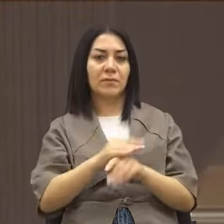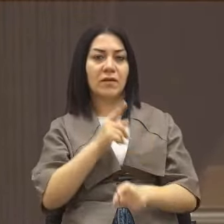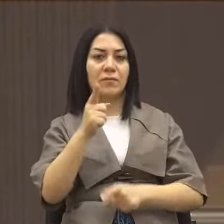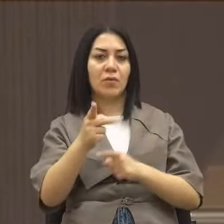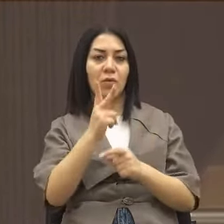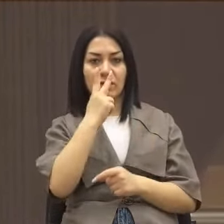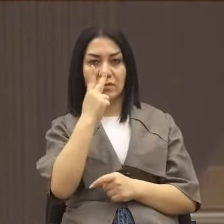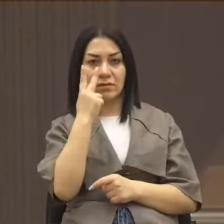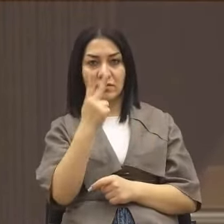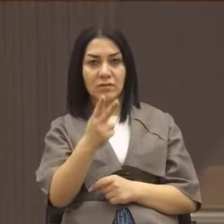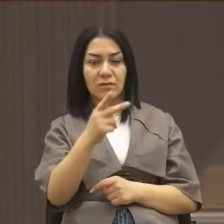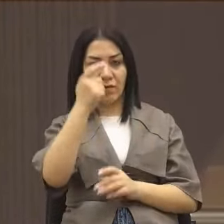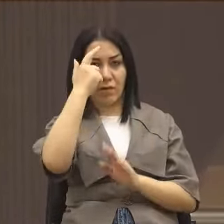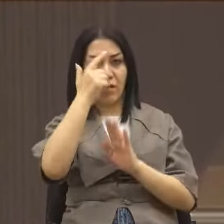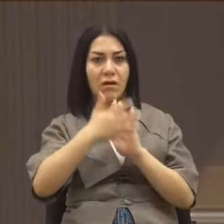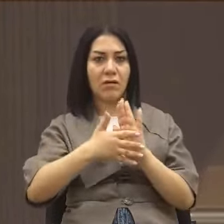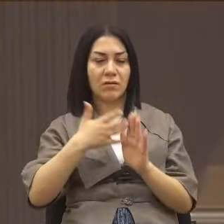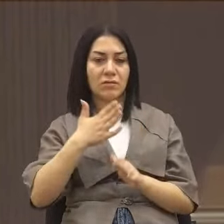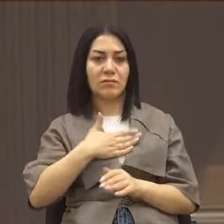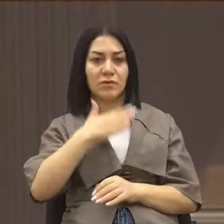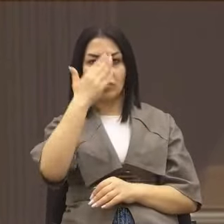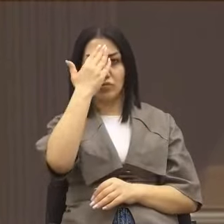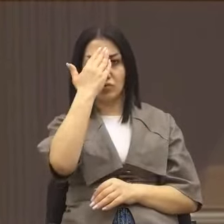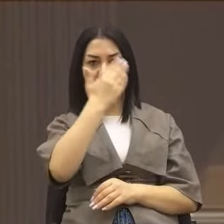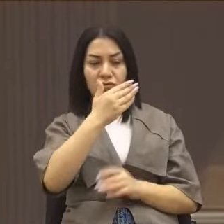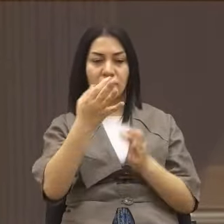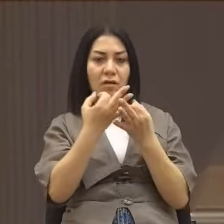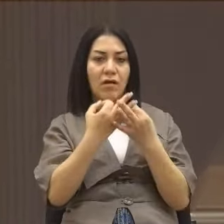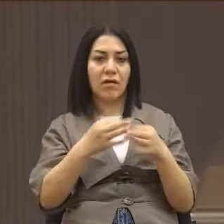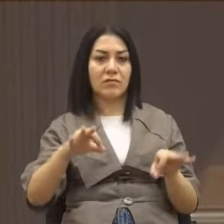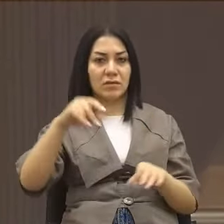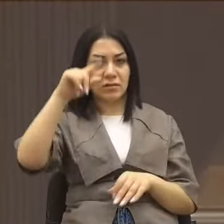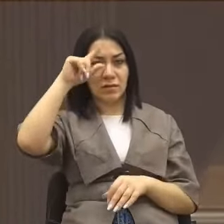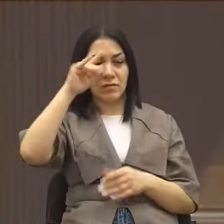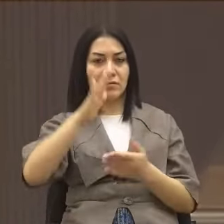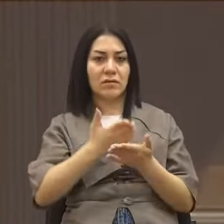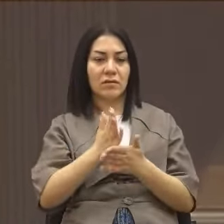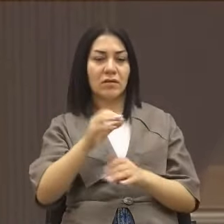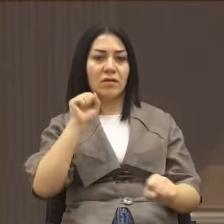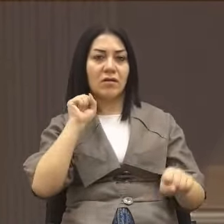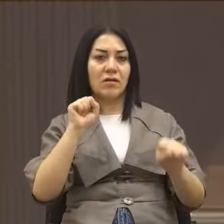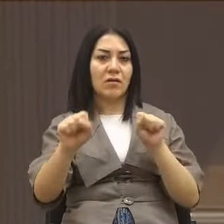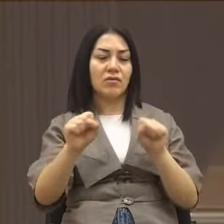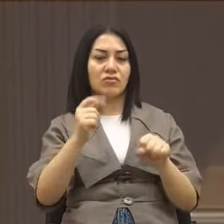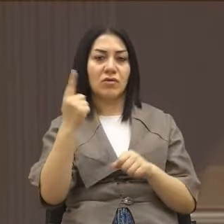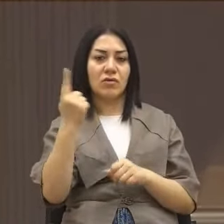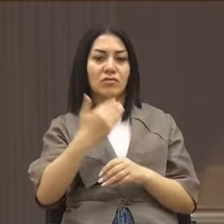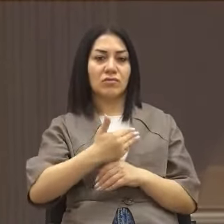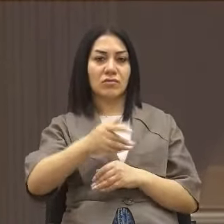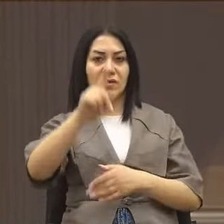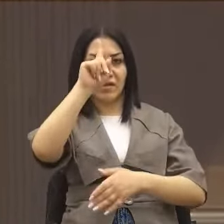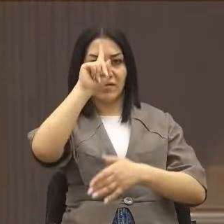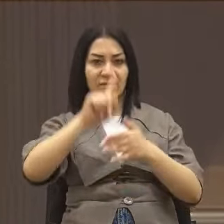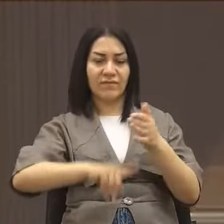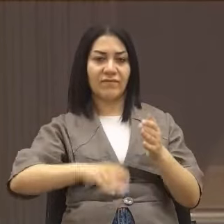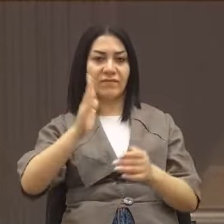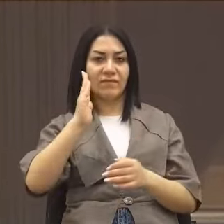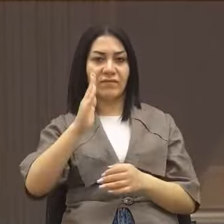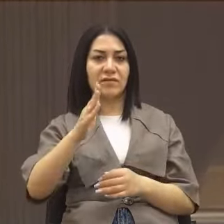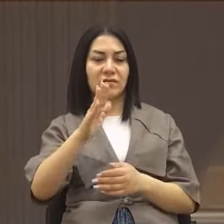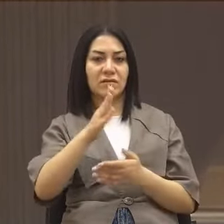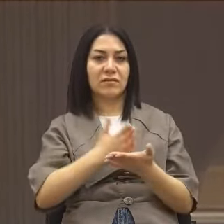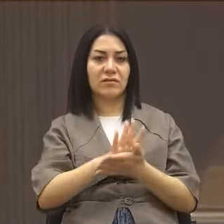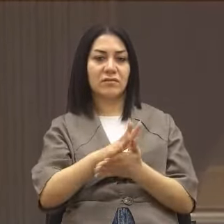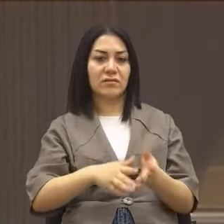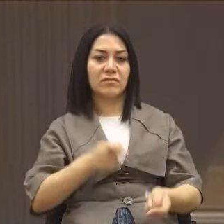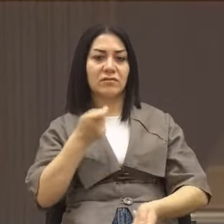ու գնահատող մեր ժողովուրդը ազատ Հայաստանի քաղաքական առաջնորդությունն առաջիկայում կվստայի քաղաքական հայտ